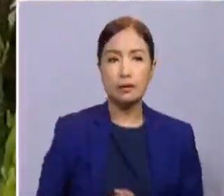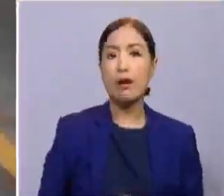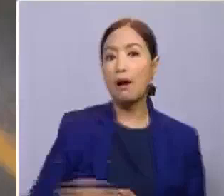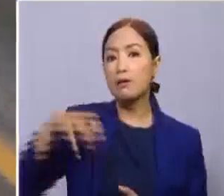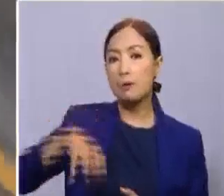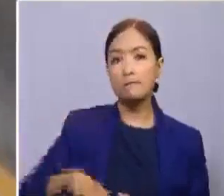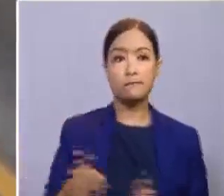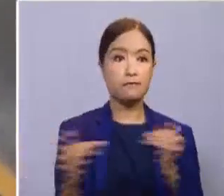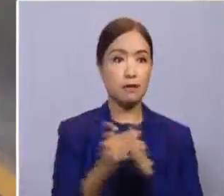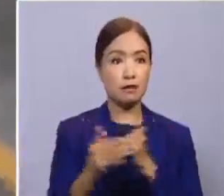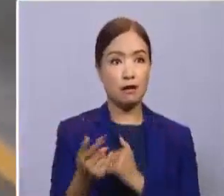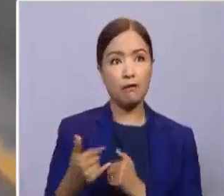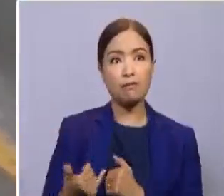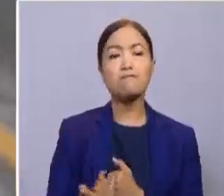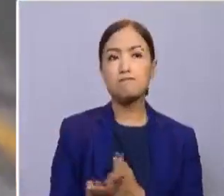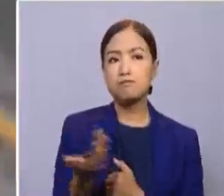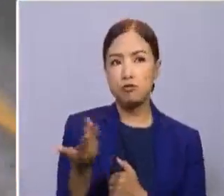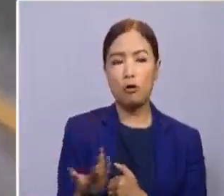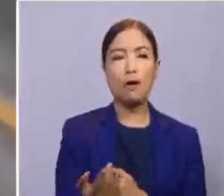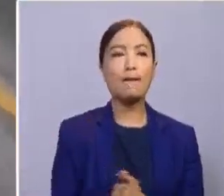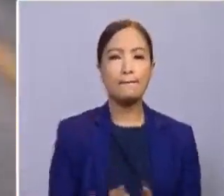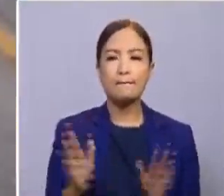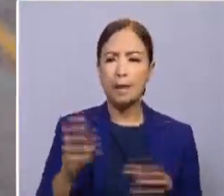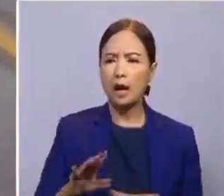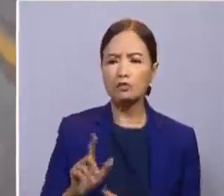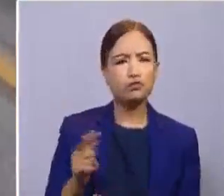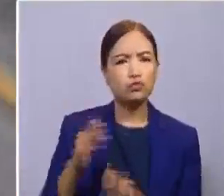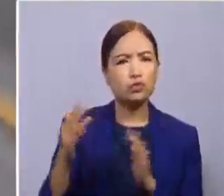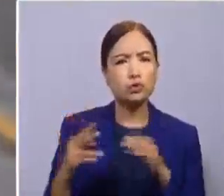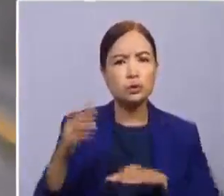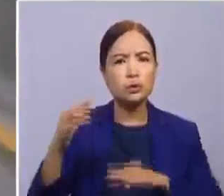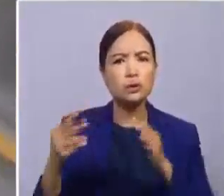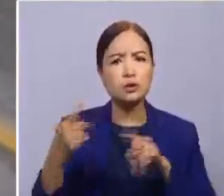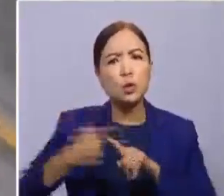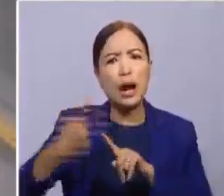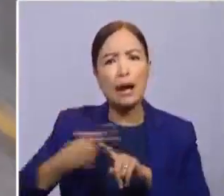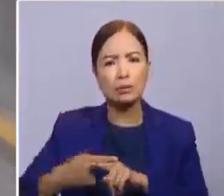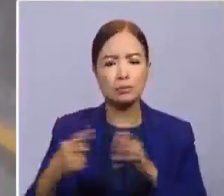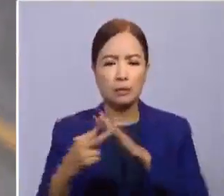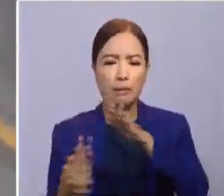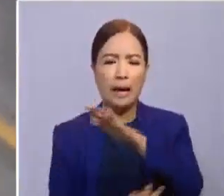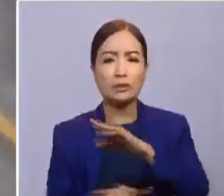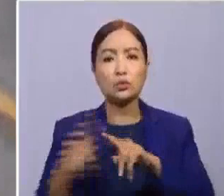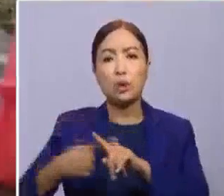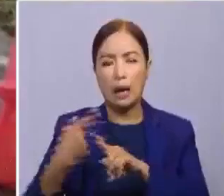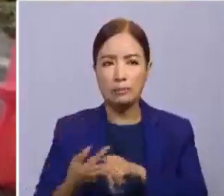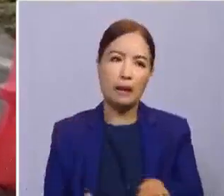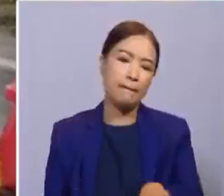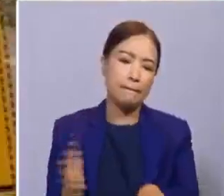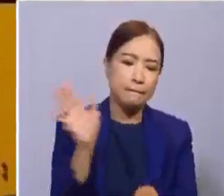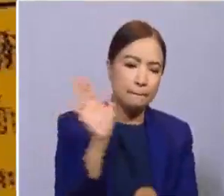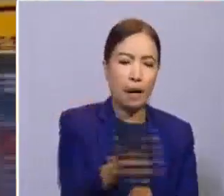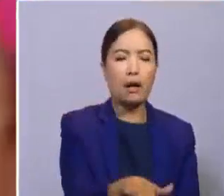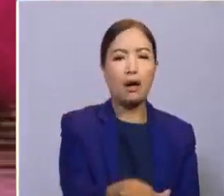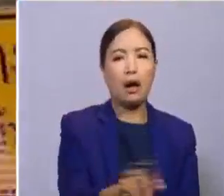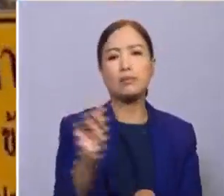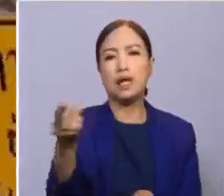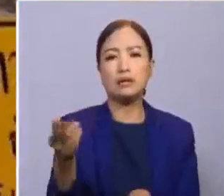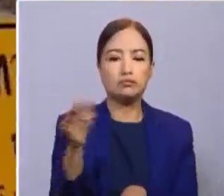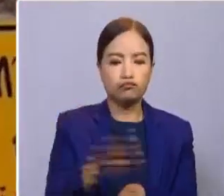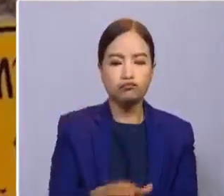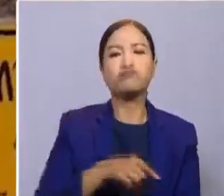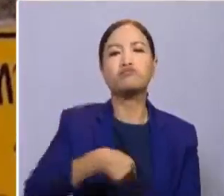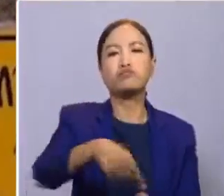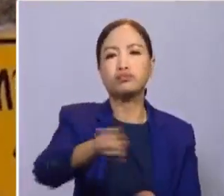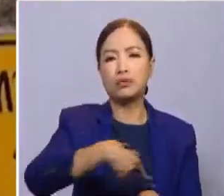วงแม่ฮ่องสอนก็มีการประสานขอสะพานแบริ่งมาจากจังหวัดพิจิตรคาดว่าเดี๋ยวจะเดินทางมาถึงแล้วก็ประกอบสะพานให้ส